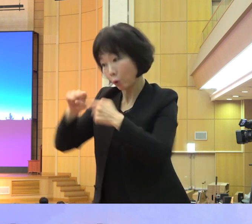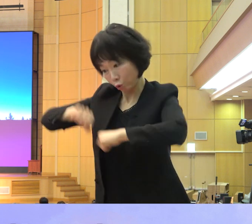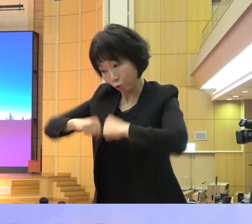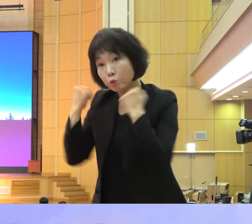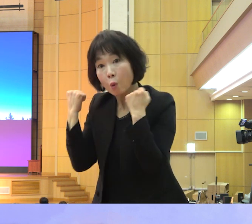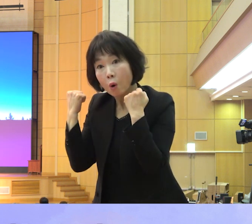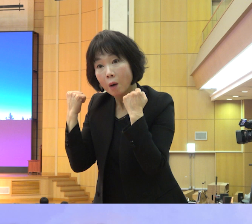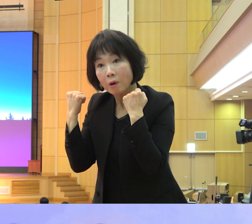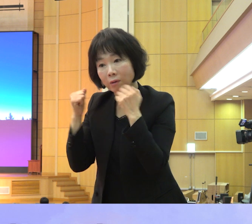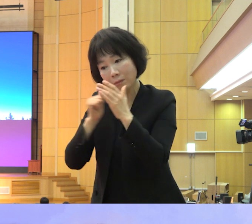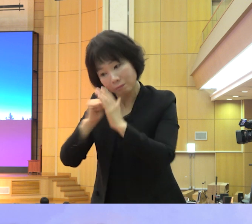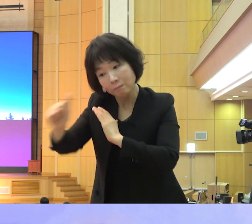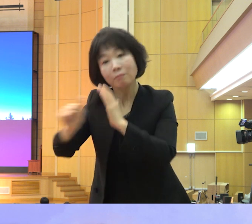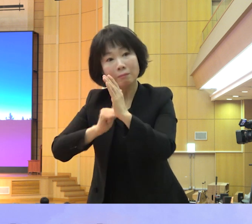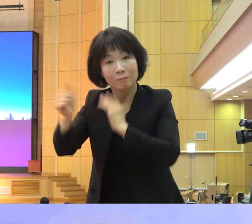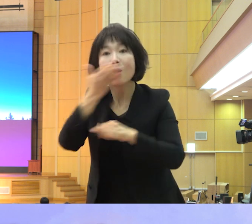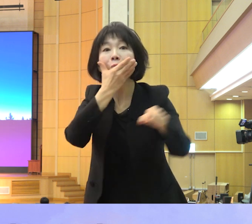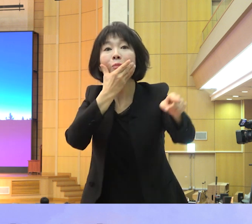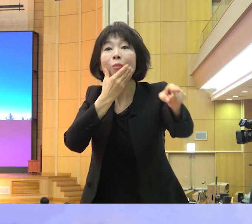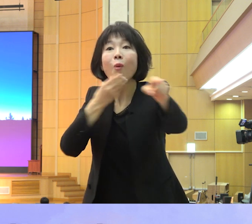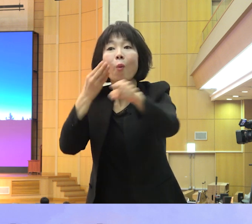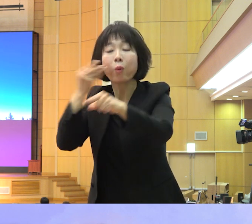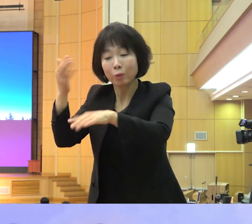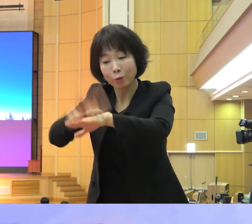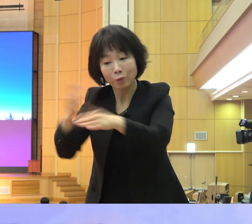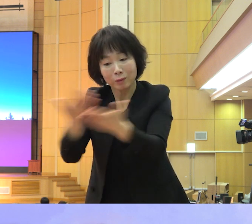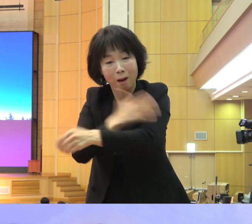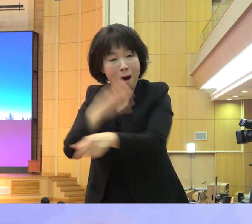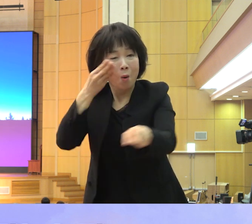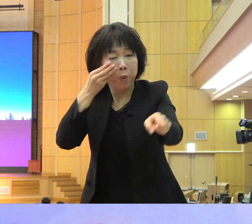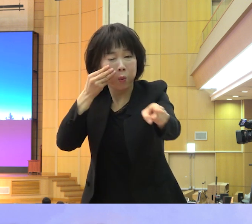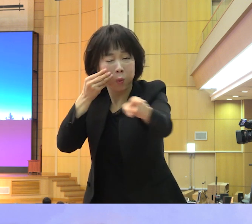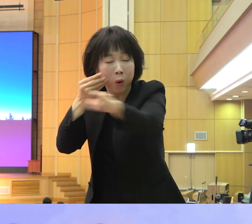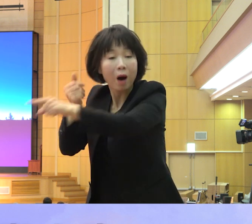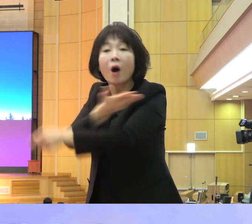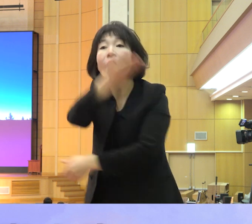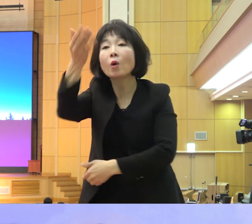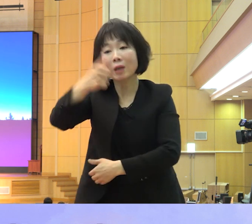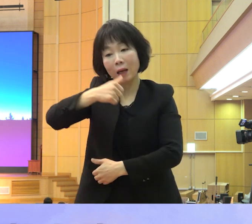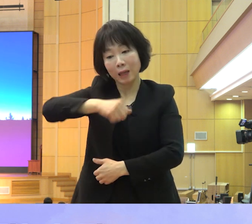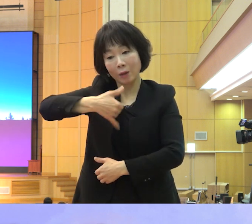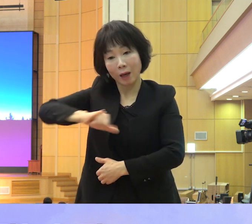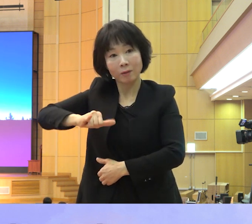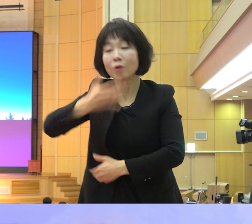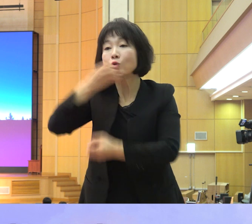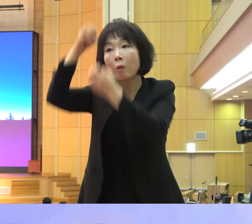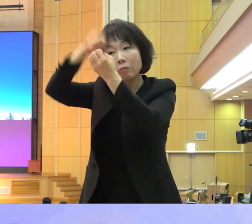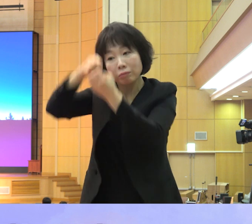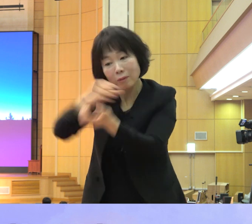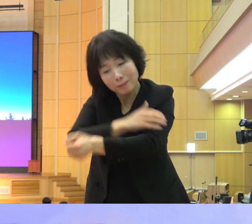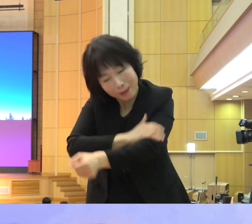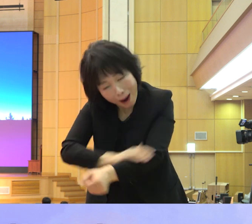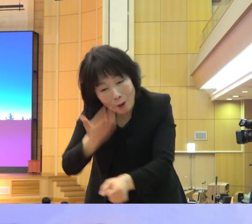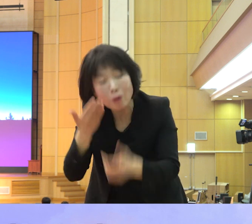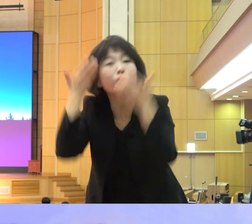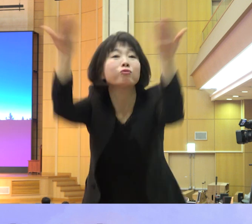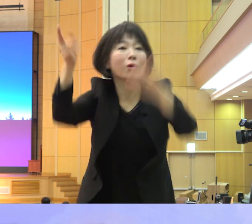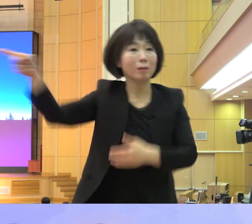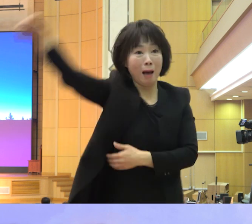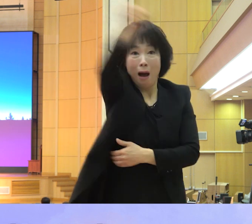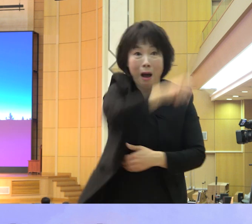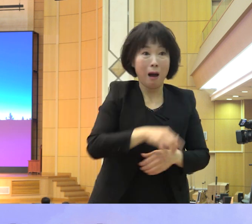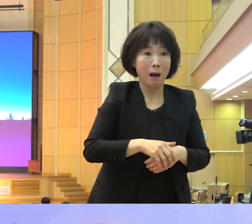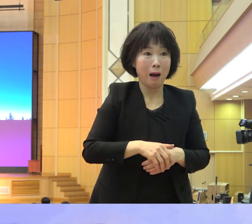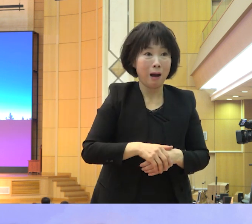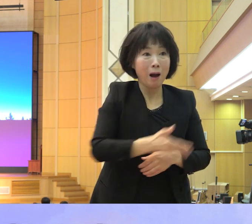나가도 복이요 들어와도 복이요 내 손으로 하는 것도 잘 될 것이요 내 소생 자녀들도 잘 될 것이요 내 집에